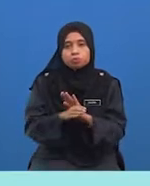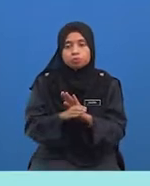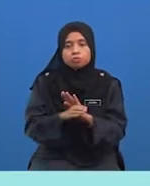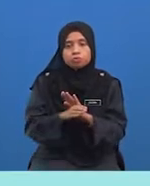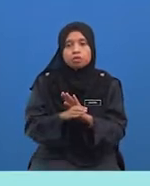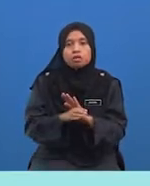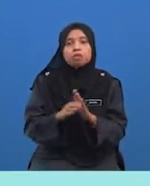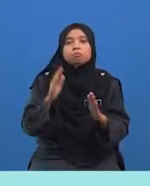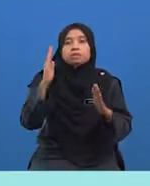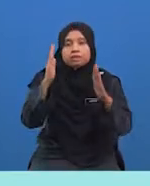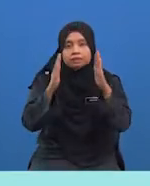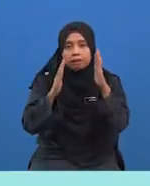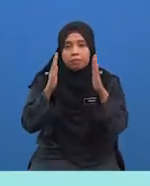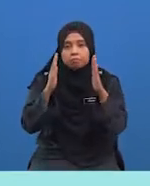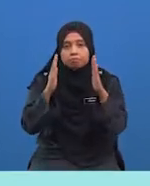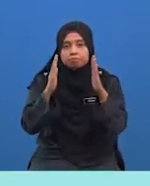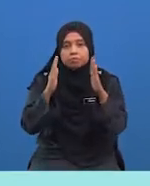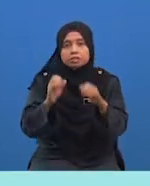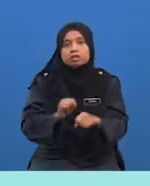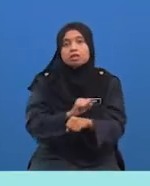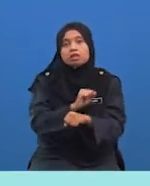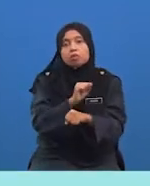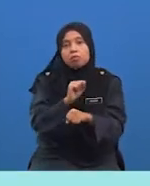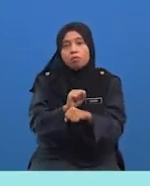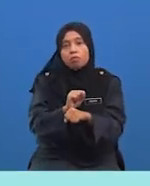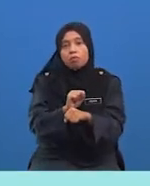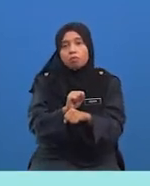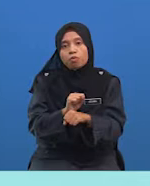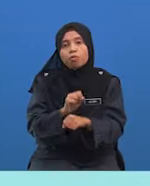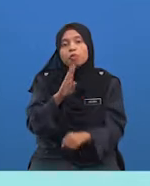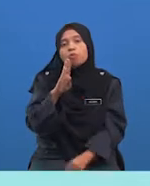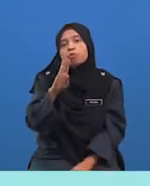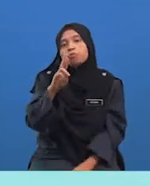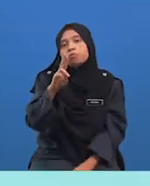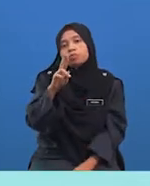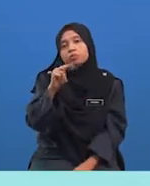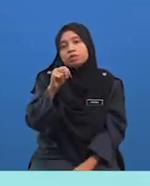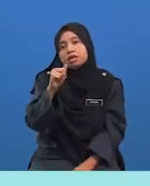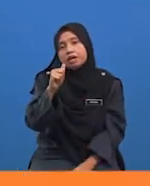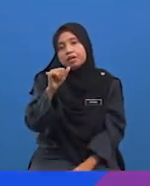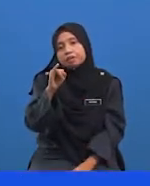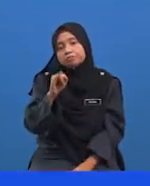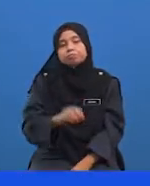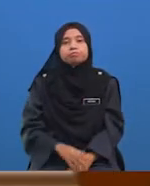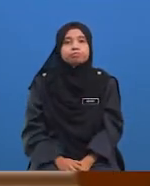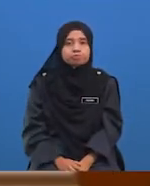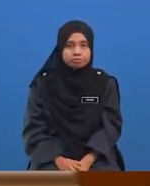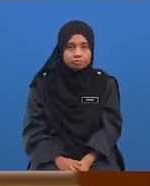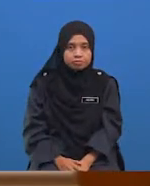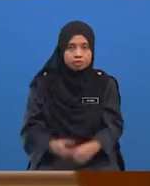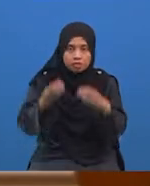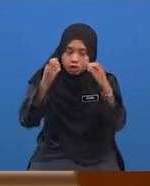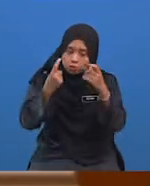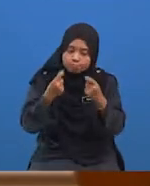negaranya ialah negara kita, Malaysia, Singapura, Brunei Darussalam. Cikgu